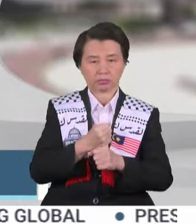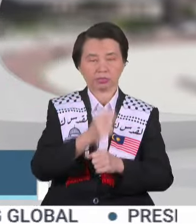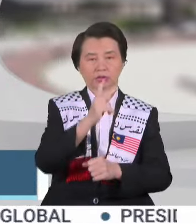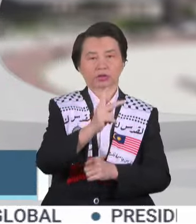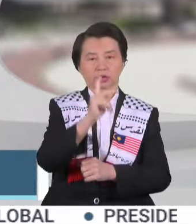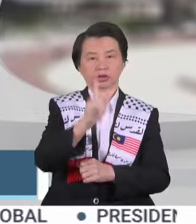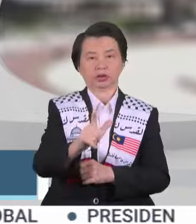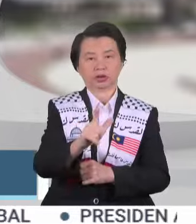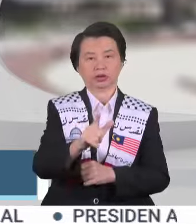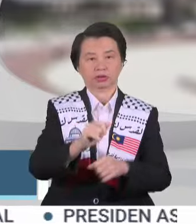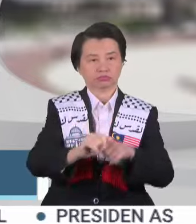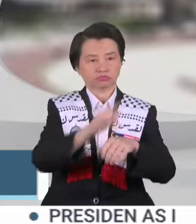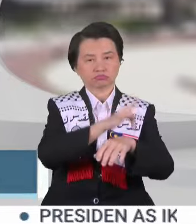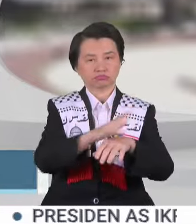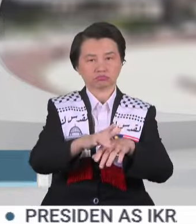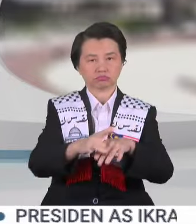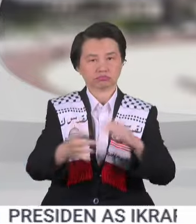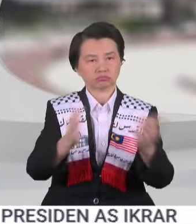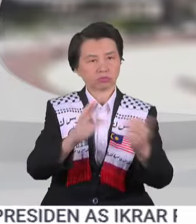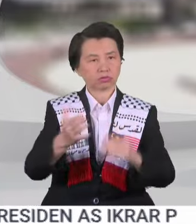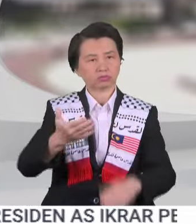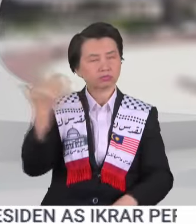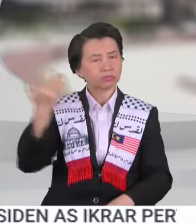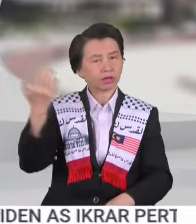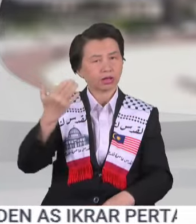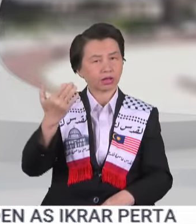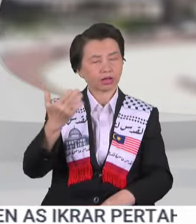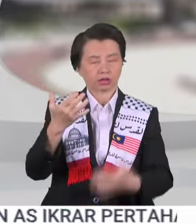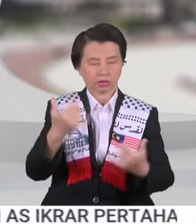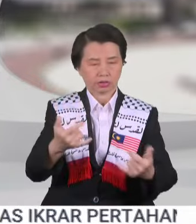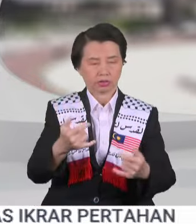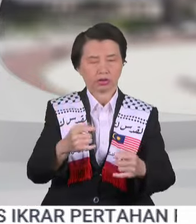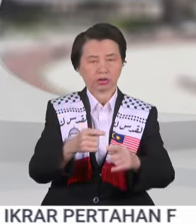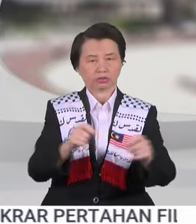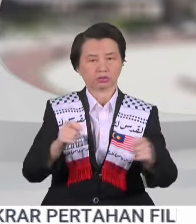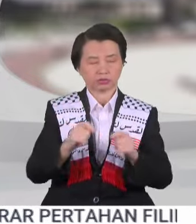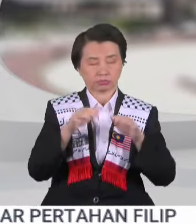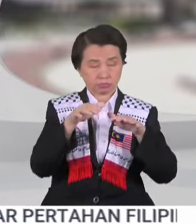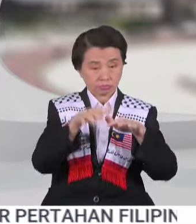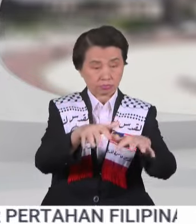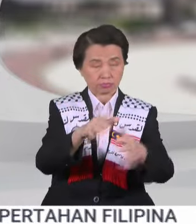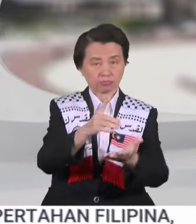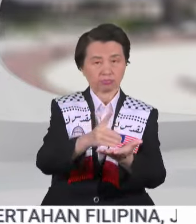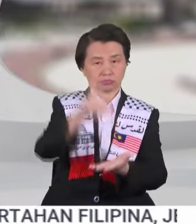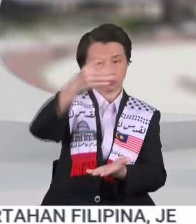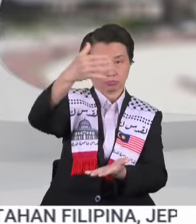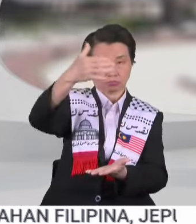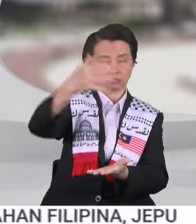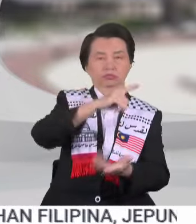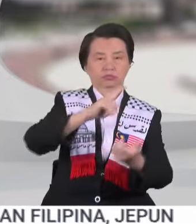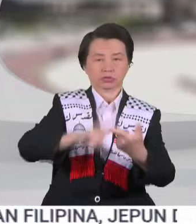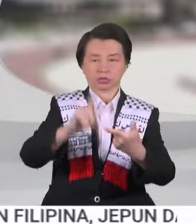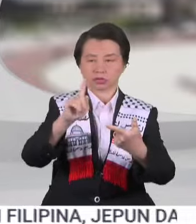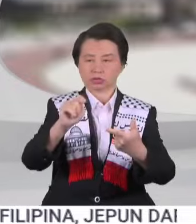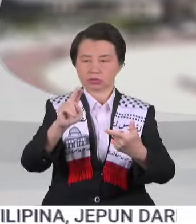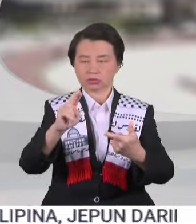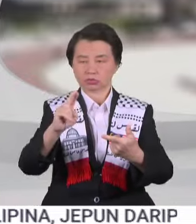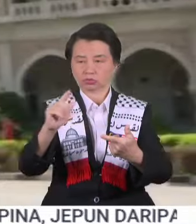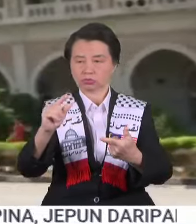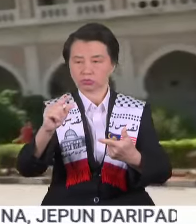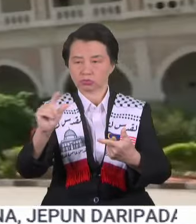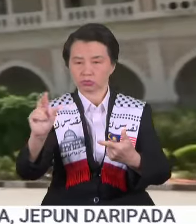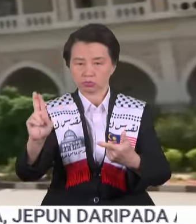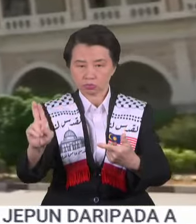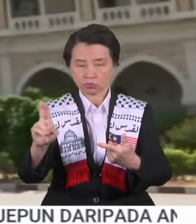negara yang lengang berbanding kelaziman. Antara lokasi yang sering menjadi pilihan, Dataran Merdeka dan Tugu Negara.